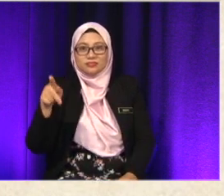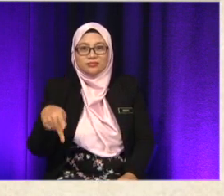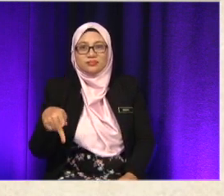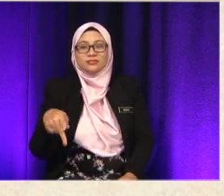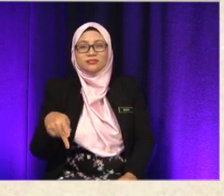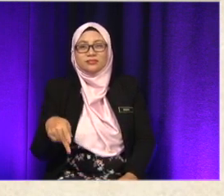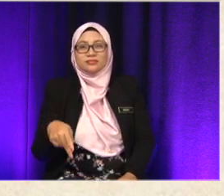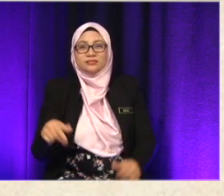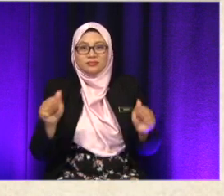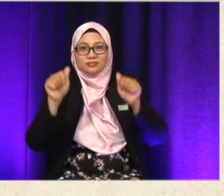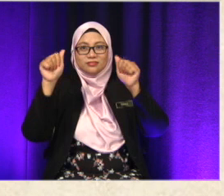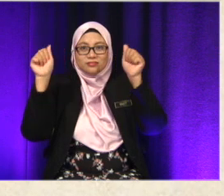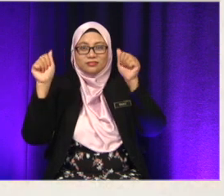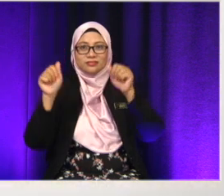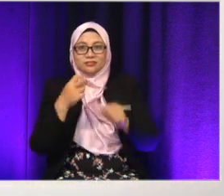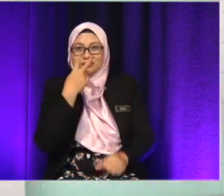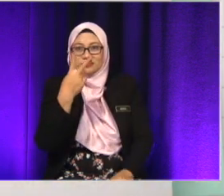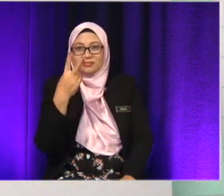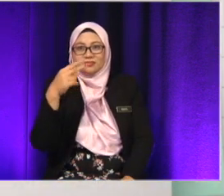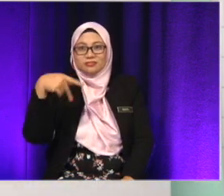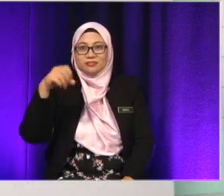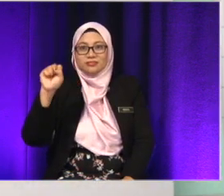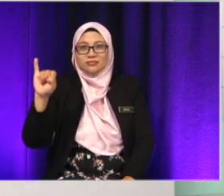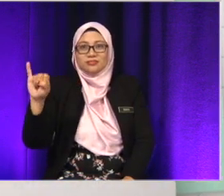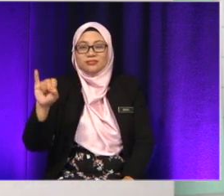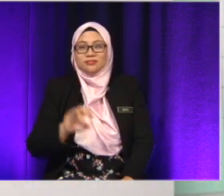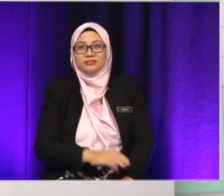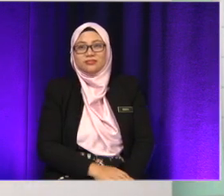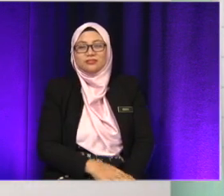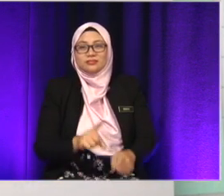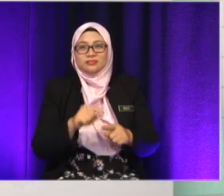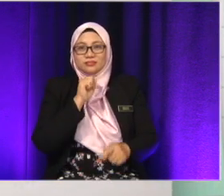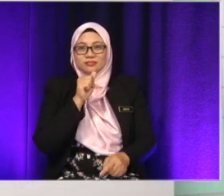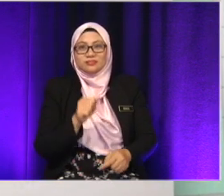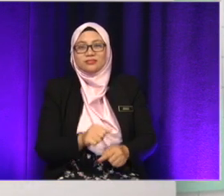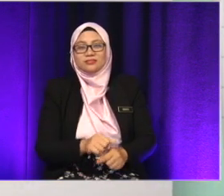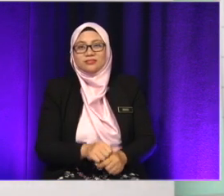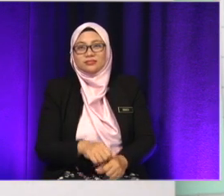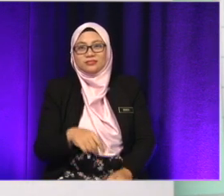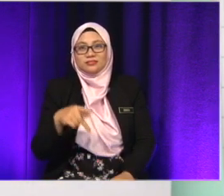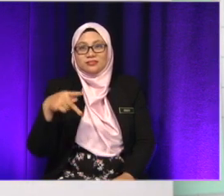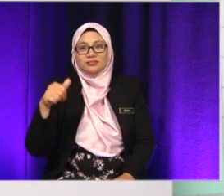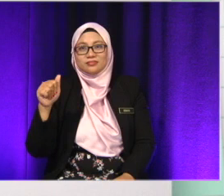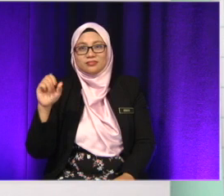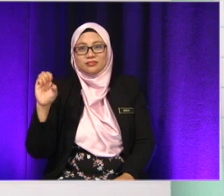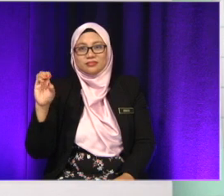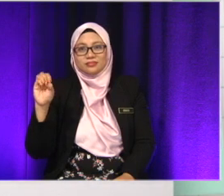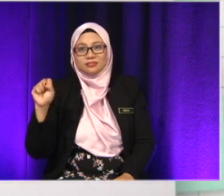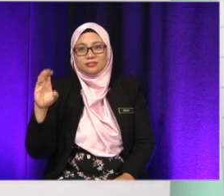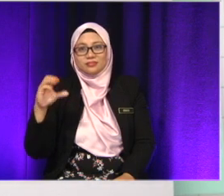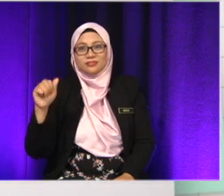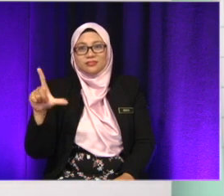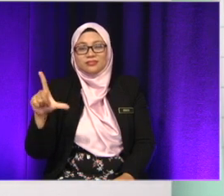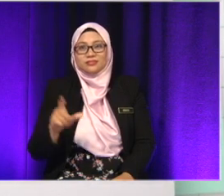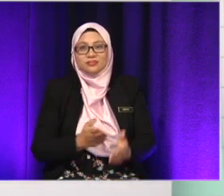kena ingat dua benda ni. Tapi bukannya pam angin tu Pascal tak, binaan dia. Okey, teruskan lagi insya-Allah. Okey, kemudian kalau